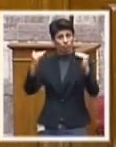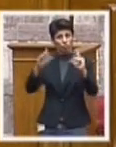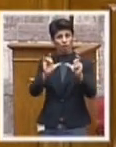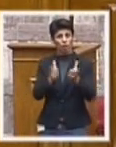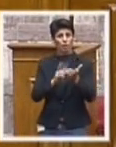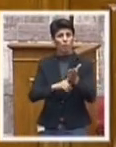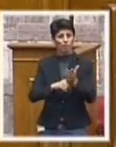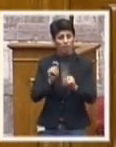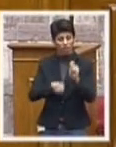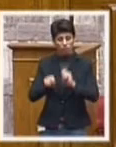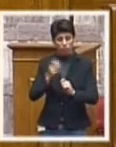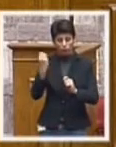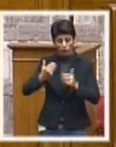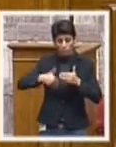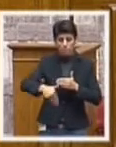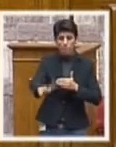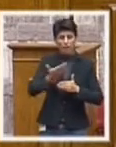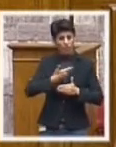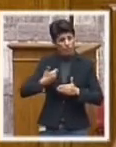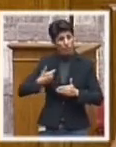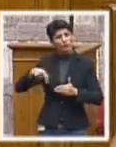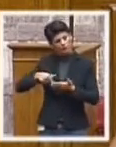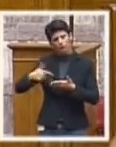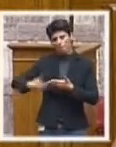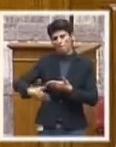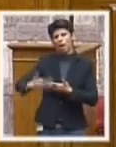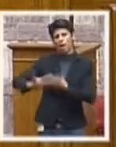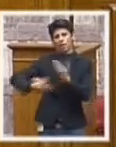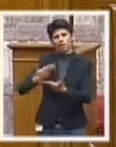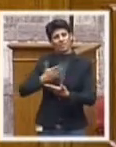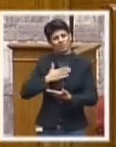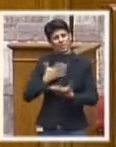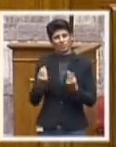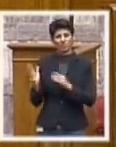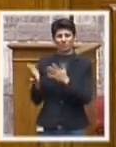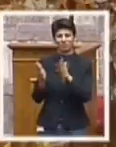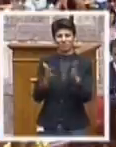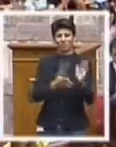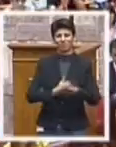δημιουργήσουμε ένα λαμπρό μέλλον για τη δική μας αλλά και για τις επόμενες γενιές. Ευχαριστώ πολύ.